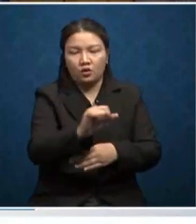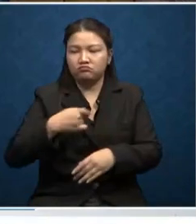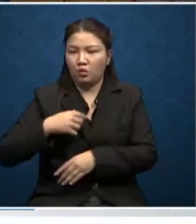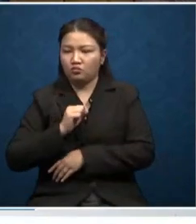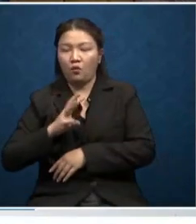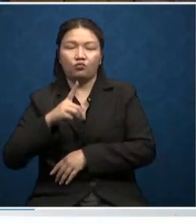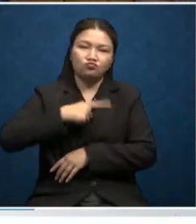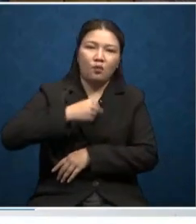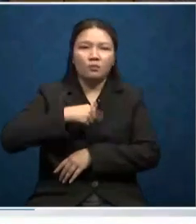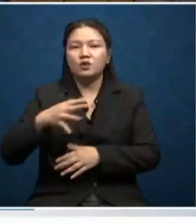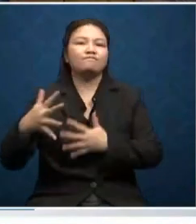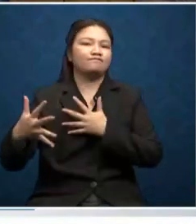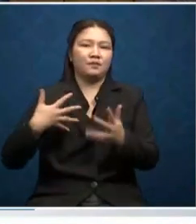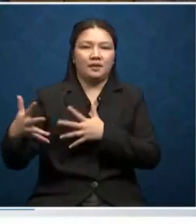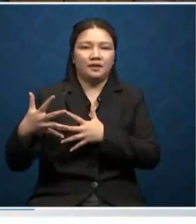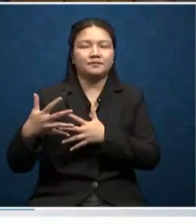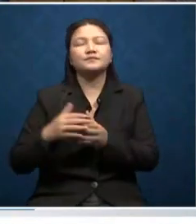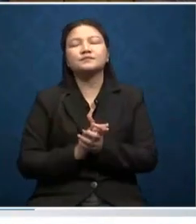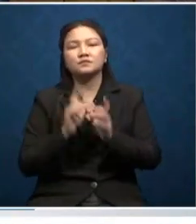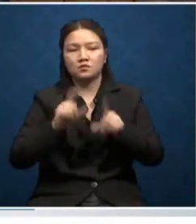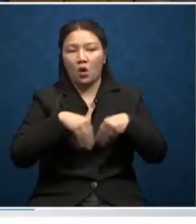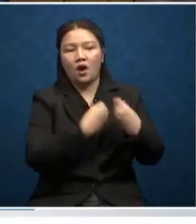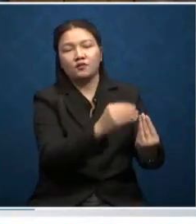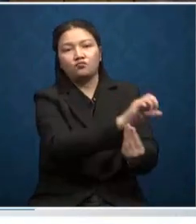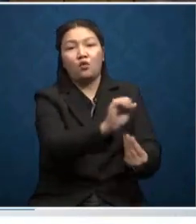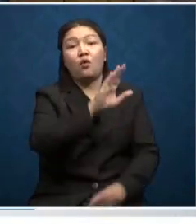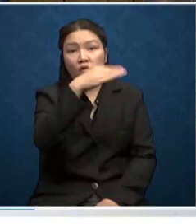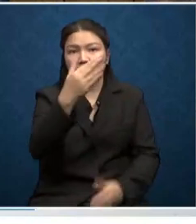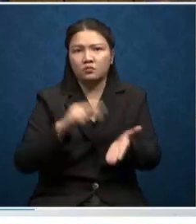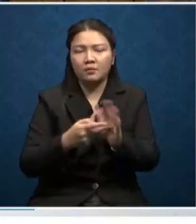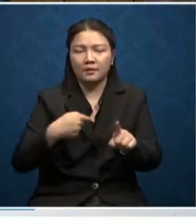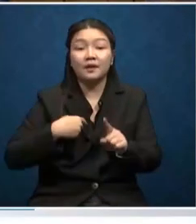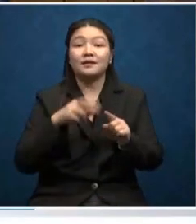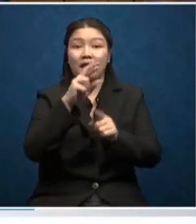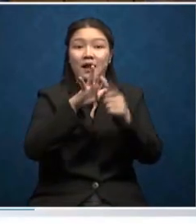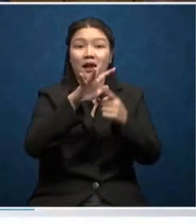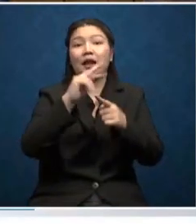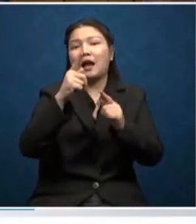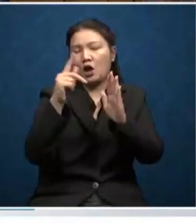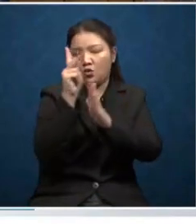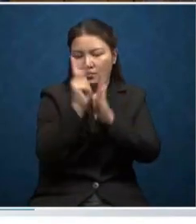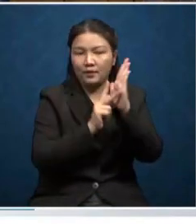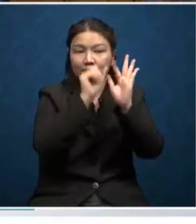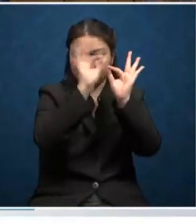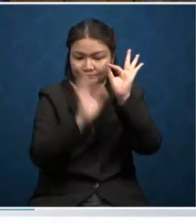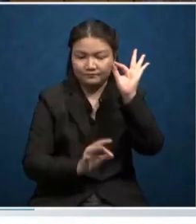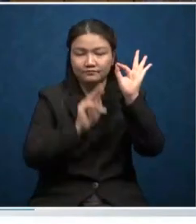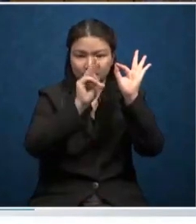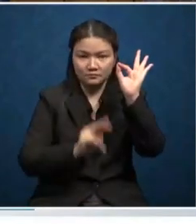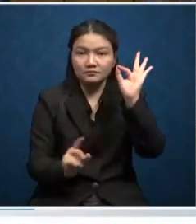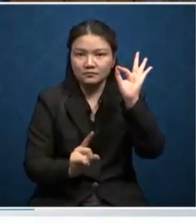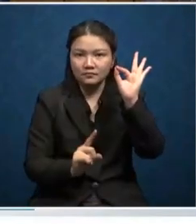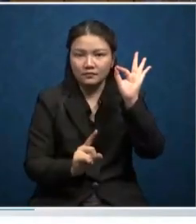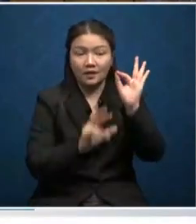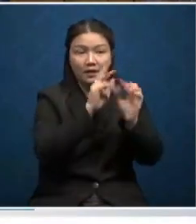ตามแลที่สำคัญก็คือร่างกฎหมายฉบับนี้เนี่ยเป็นร่างกฎหมายที่ร่าง